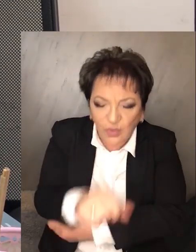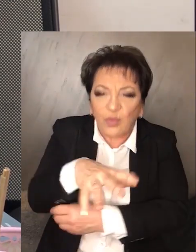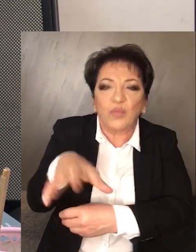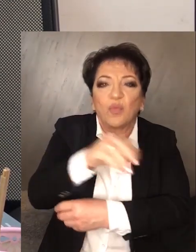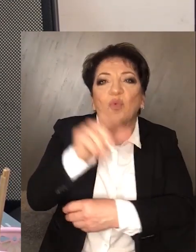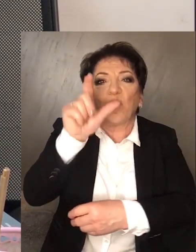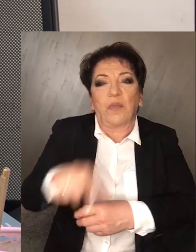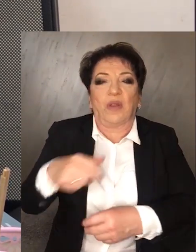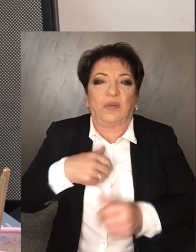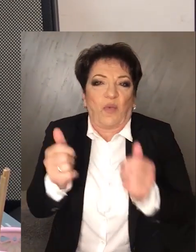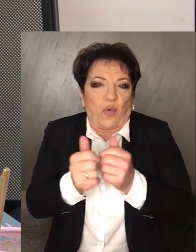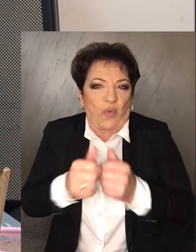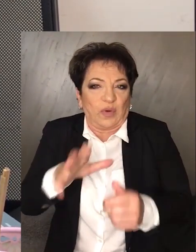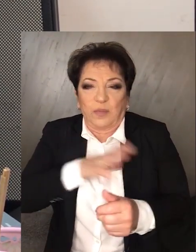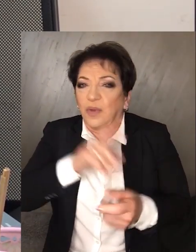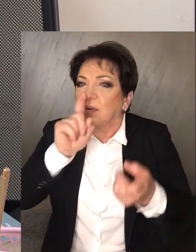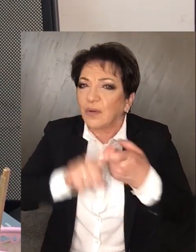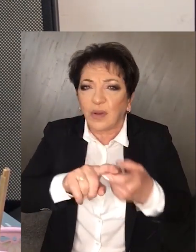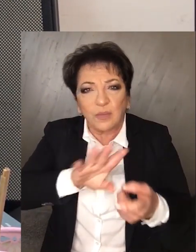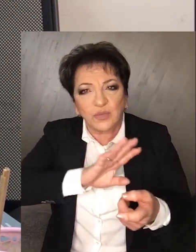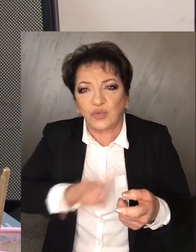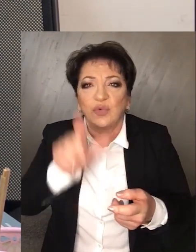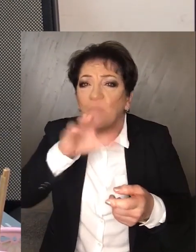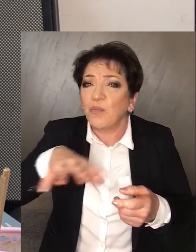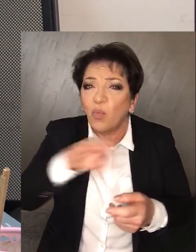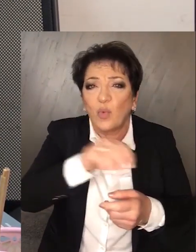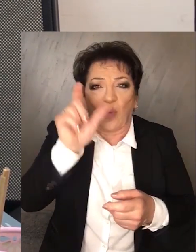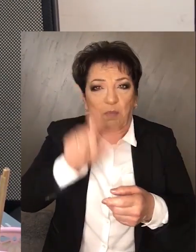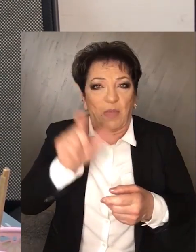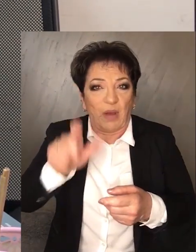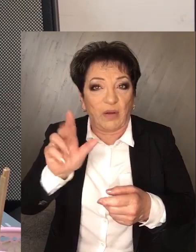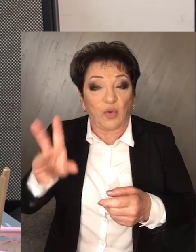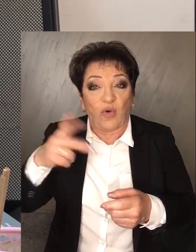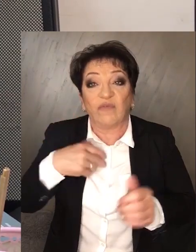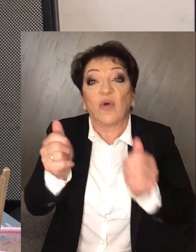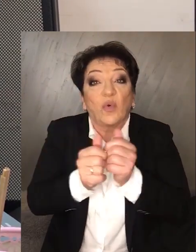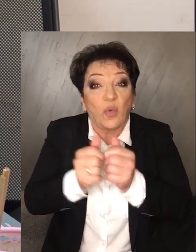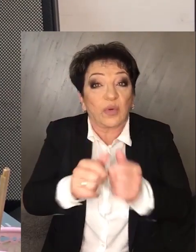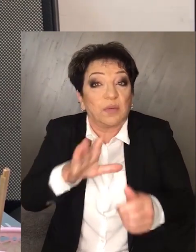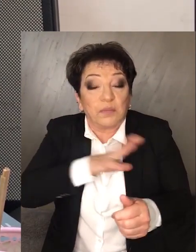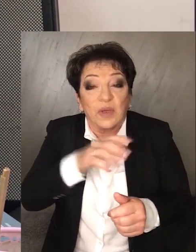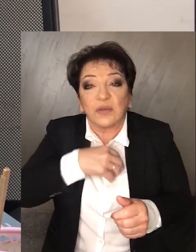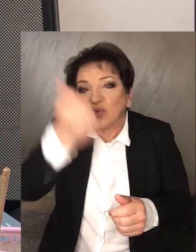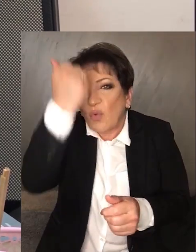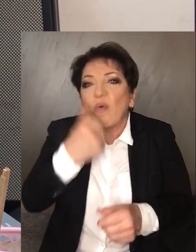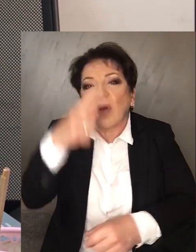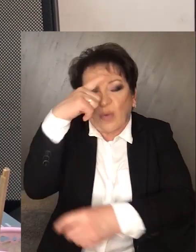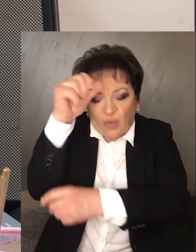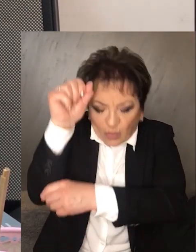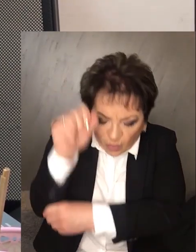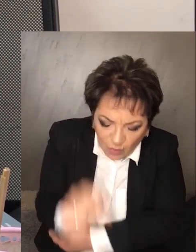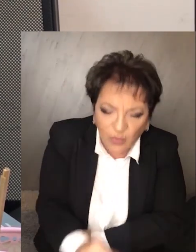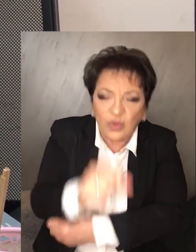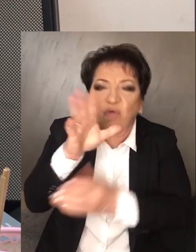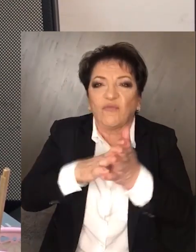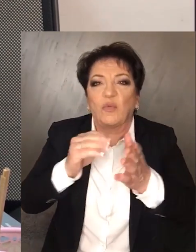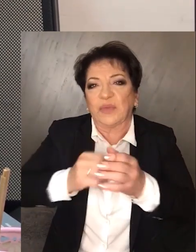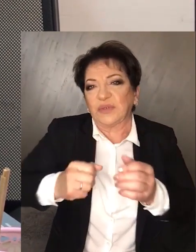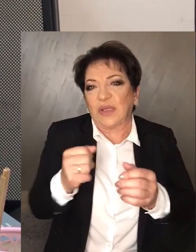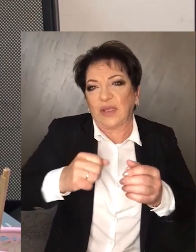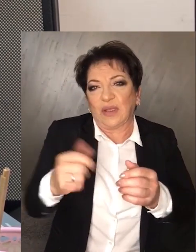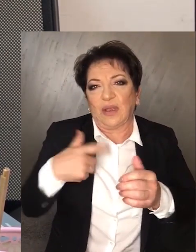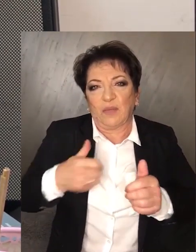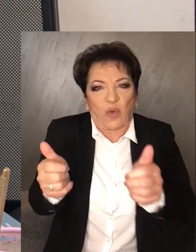մարդիկ, ես այսօր խոնարհումով պիտի հիշեմ իրենց, բոլոր այն մարդկանց, ովքեր կողքիս են եղել, կապ չունի, բոլոր այն